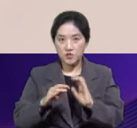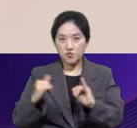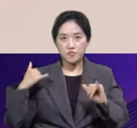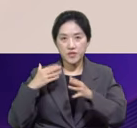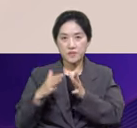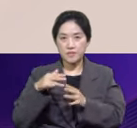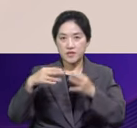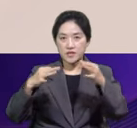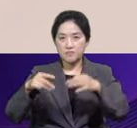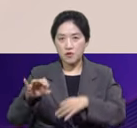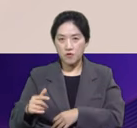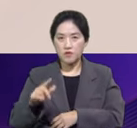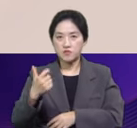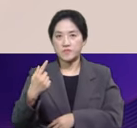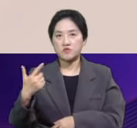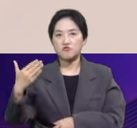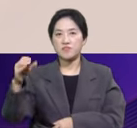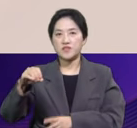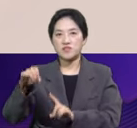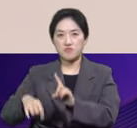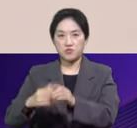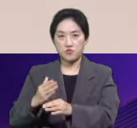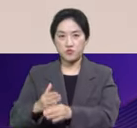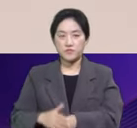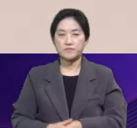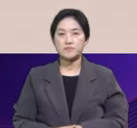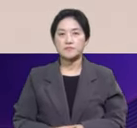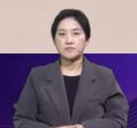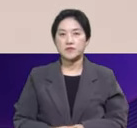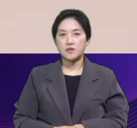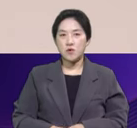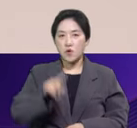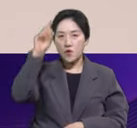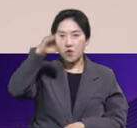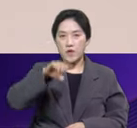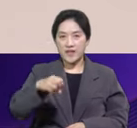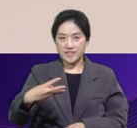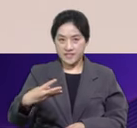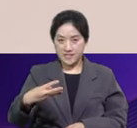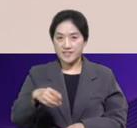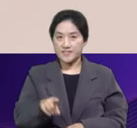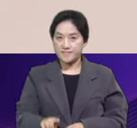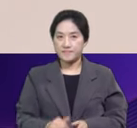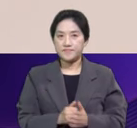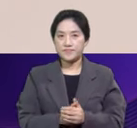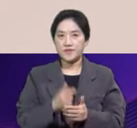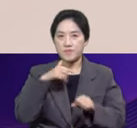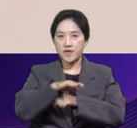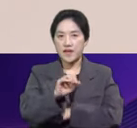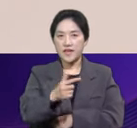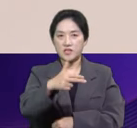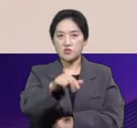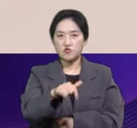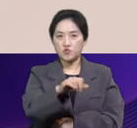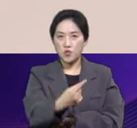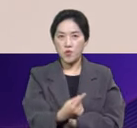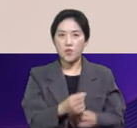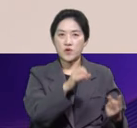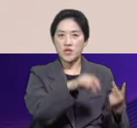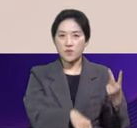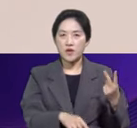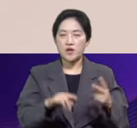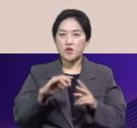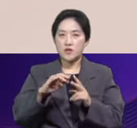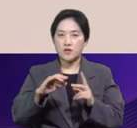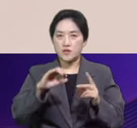후보가 61.9%로 현재 1위입니다. 경기 고양 을 지역 확인해보시죠. 민주당 한준호 후보가 2위,